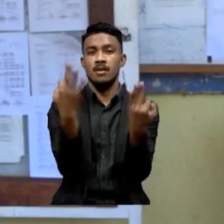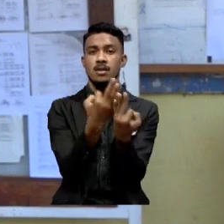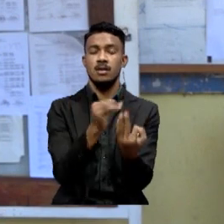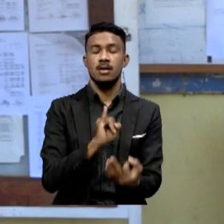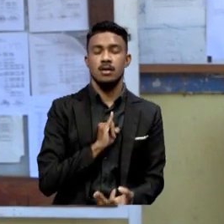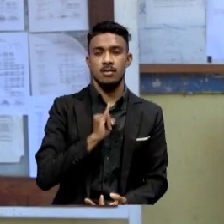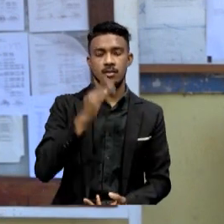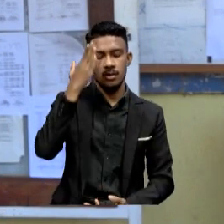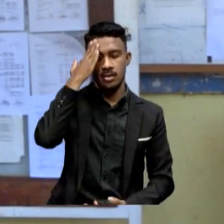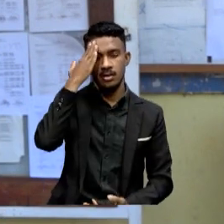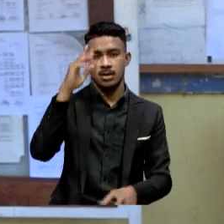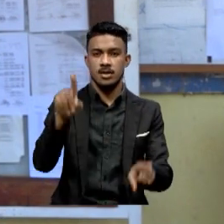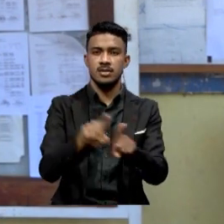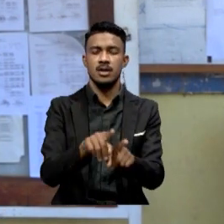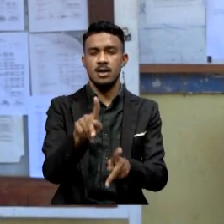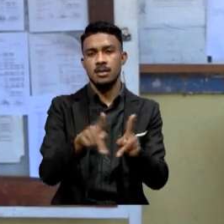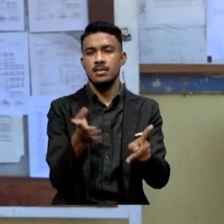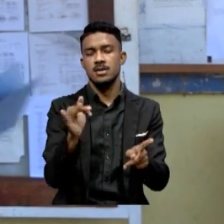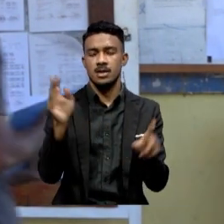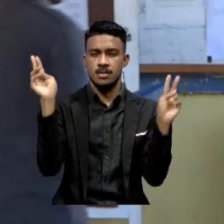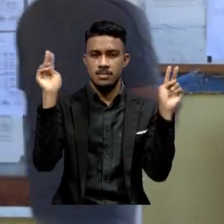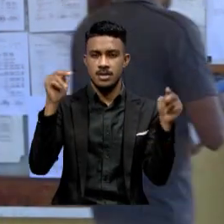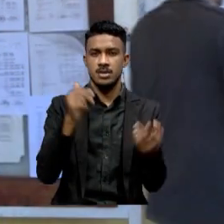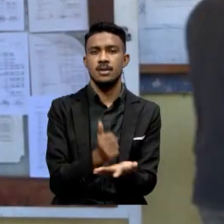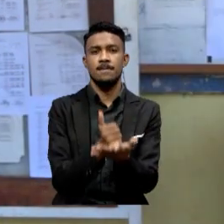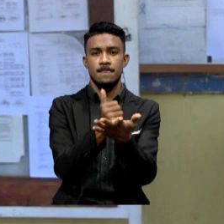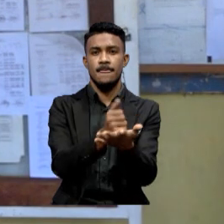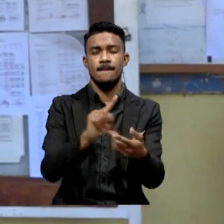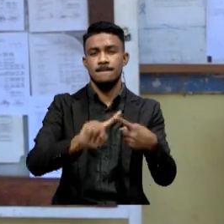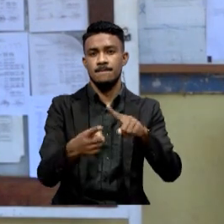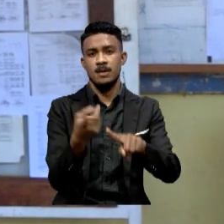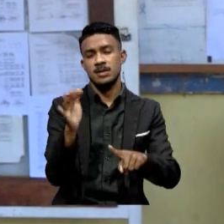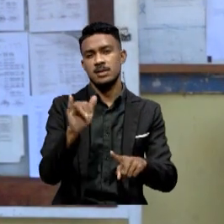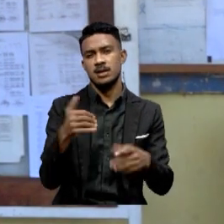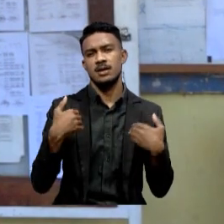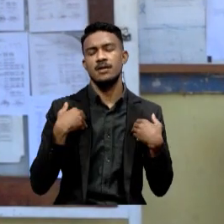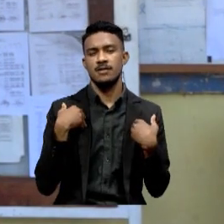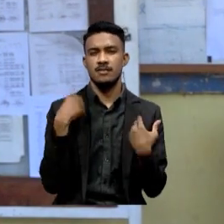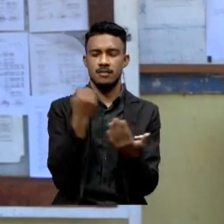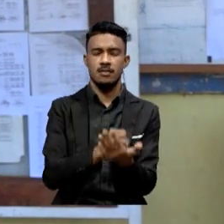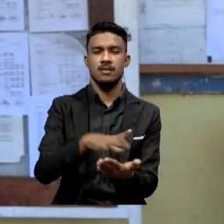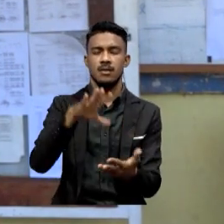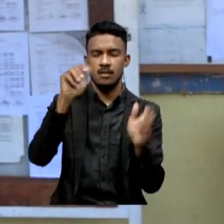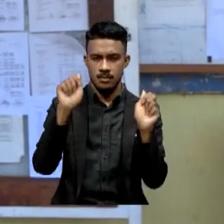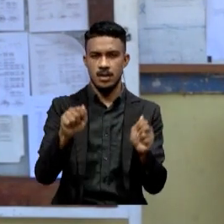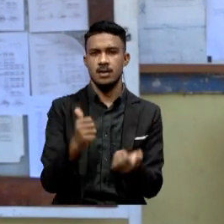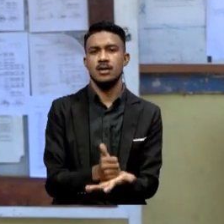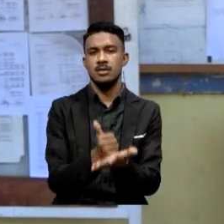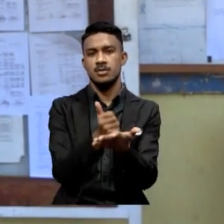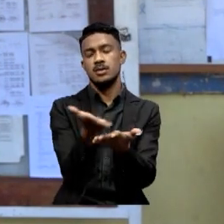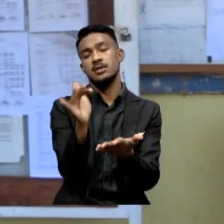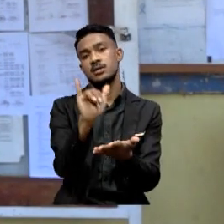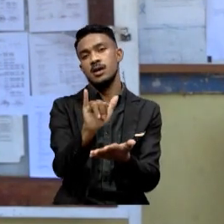ni. Ema ser ni te persija fotulu. Karek malu balu ihek bit liu. Te persija fotulu ba sera tami te reu